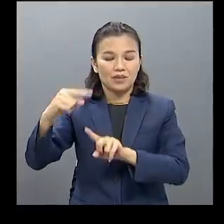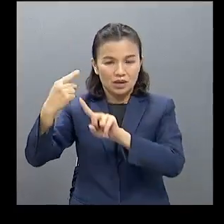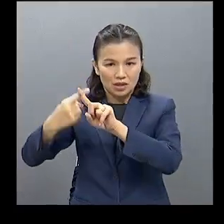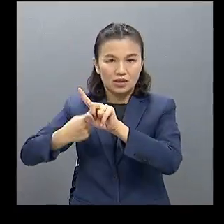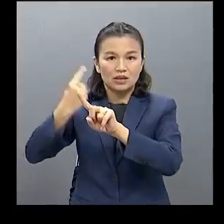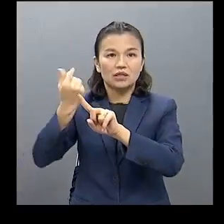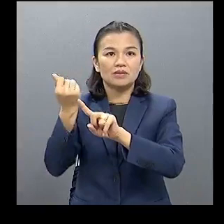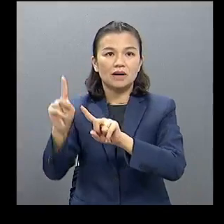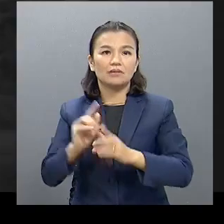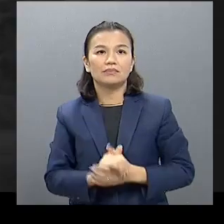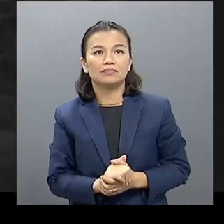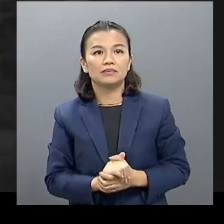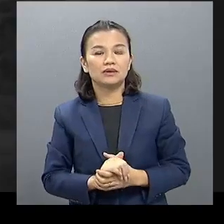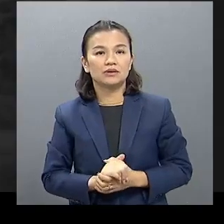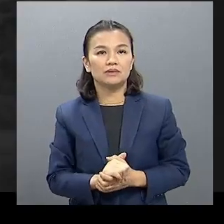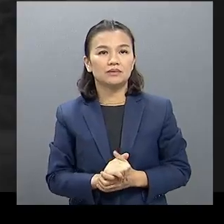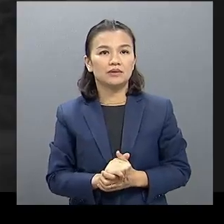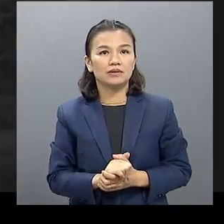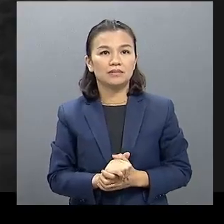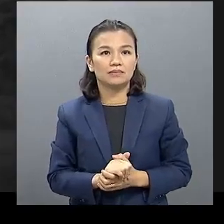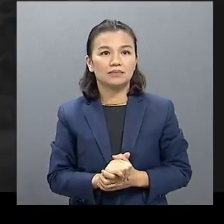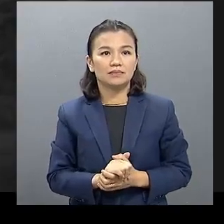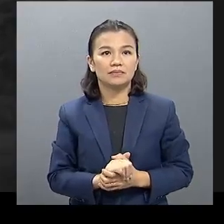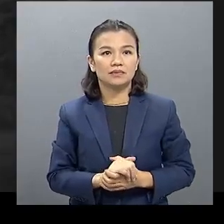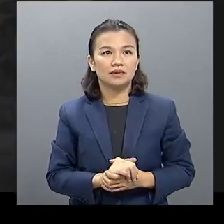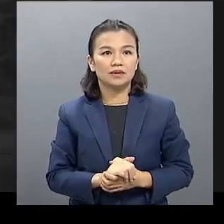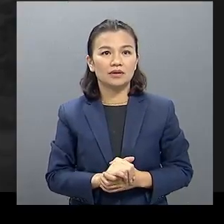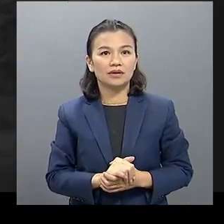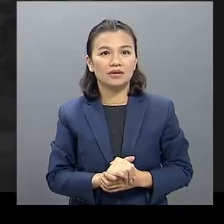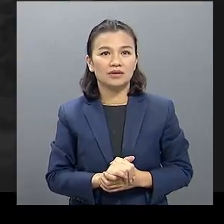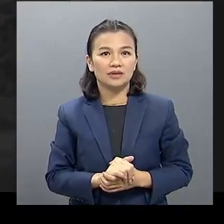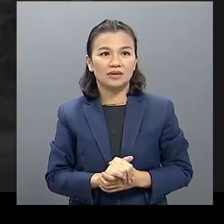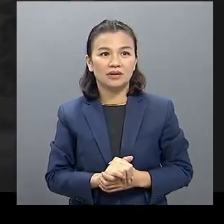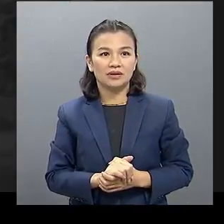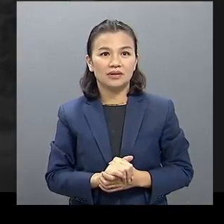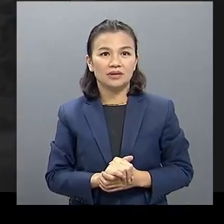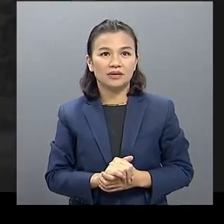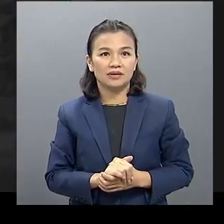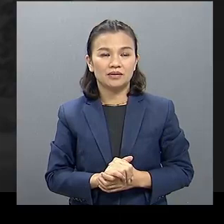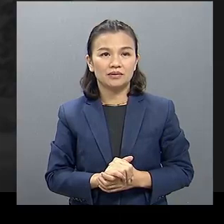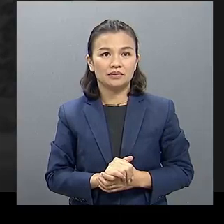1 ทุ่มตรงนั่งลงหน้าทีวี